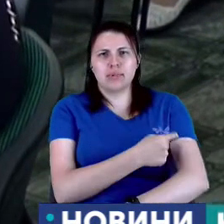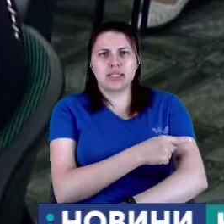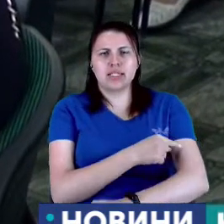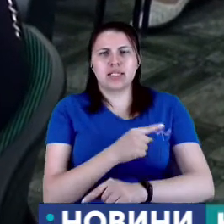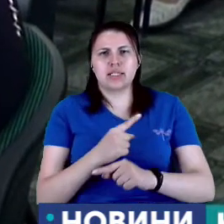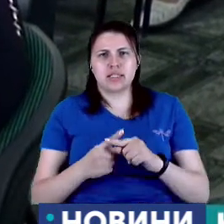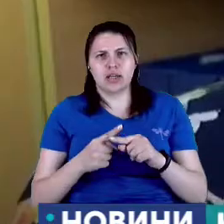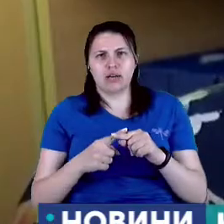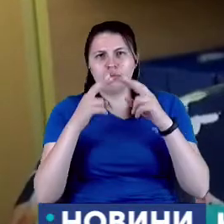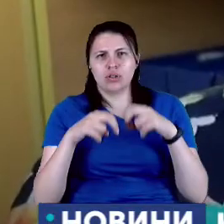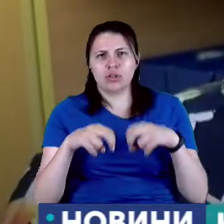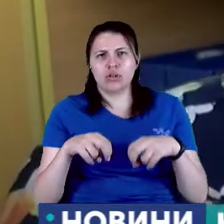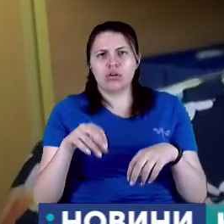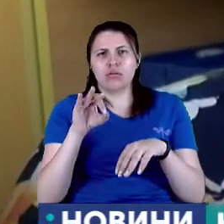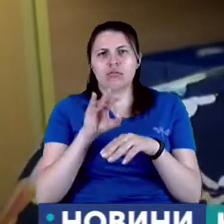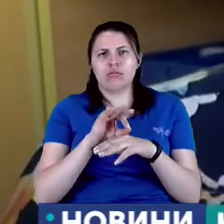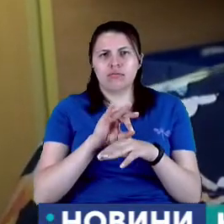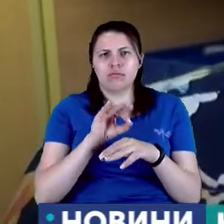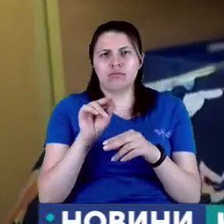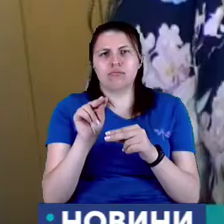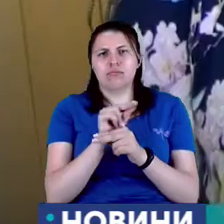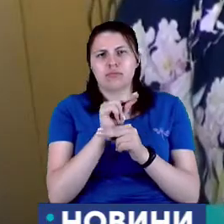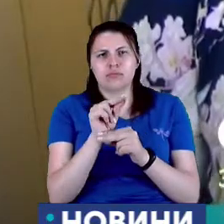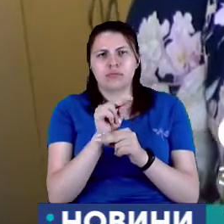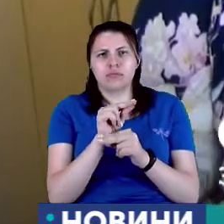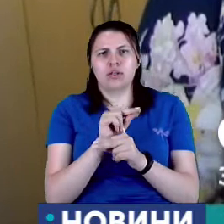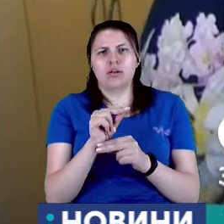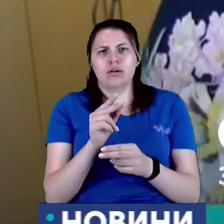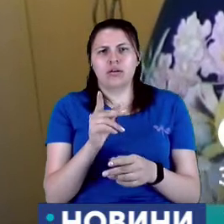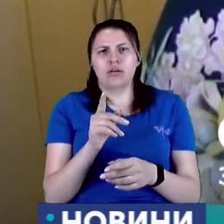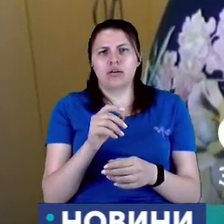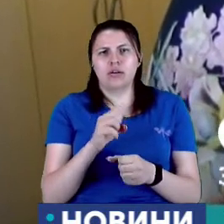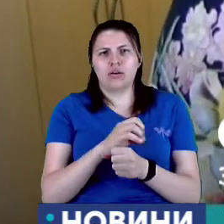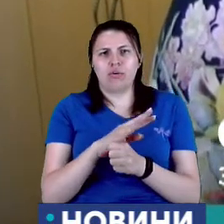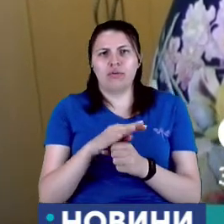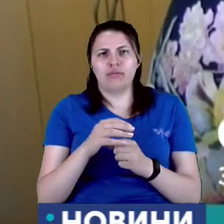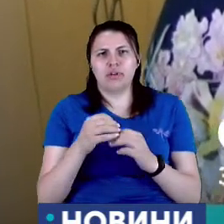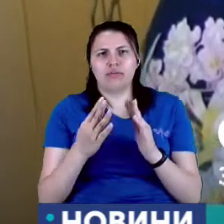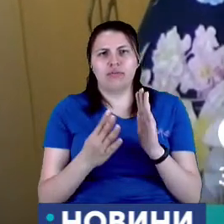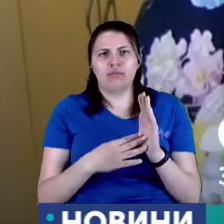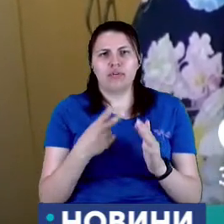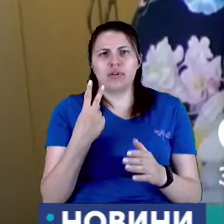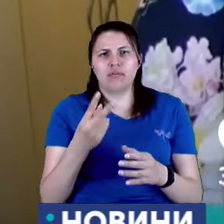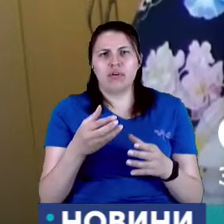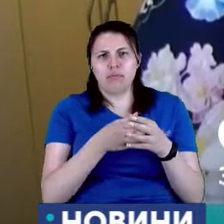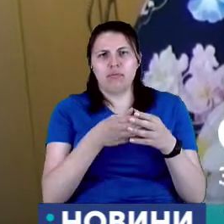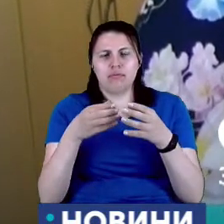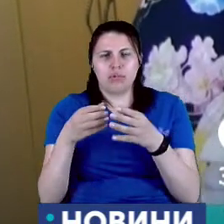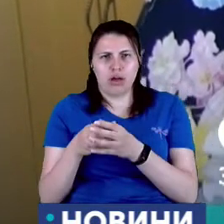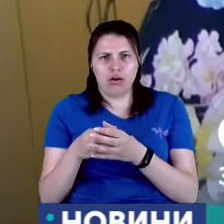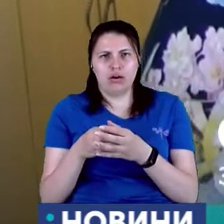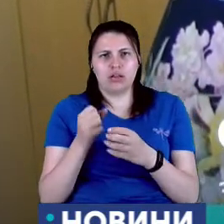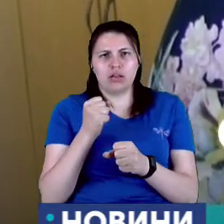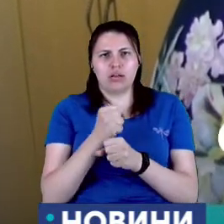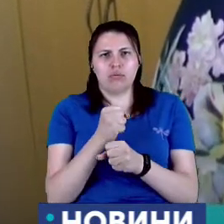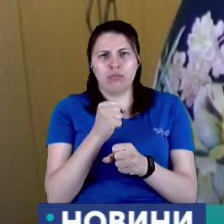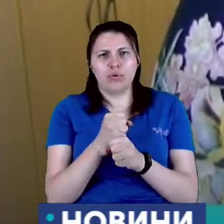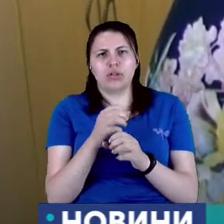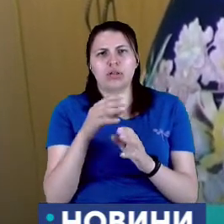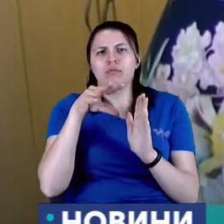лікування хворих на COVID-19, каже Олена Сологуб. У нас ще працює дві мобільні бригади, в состав яких входять